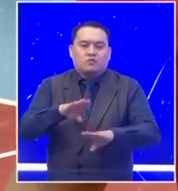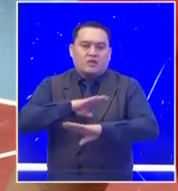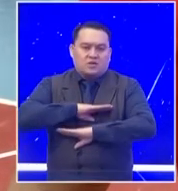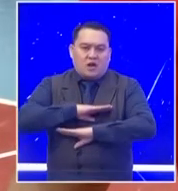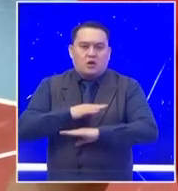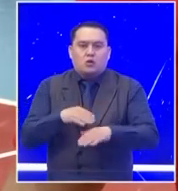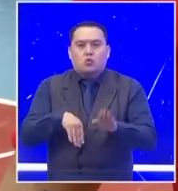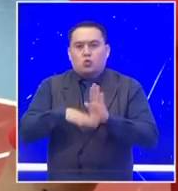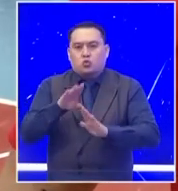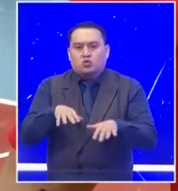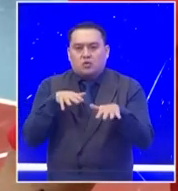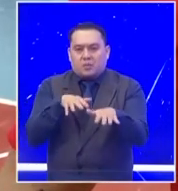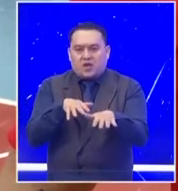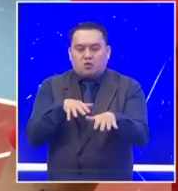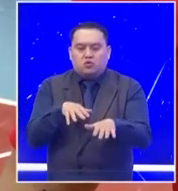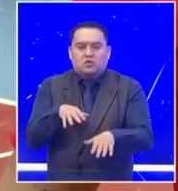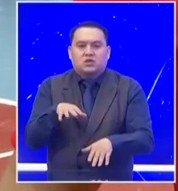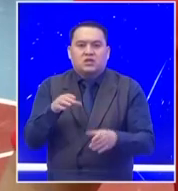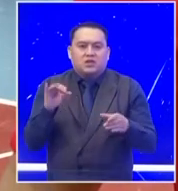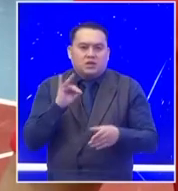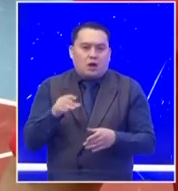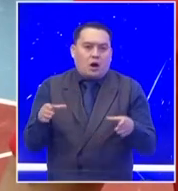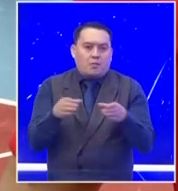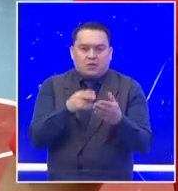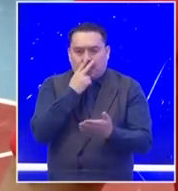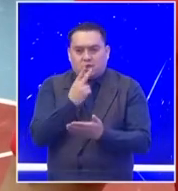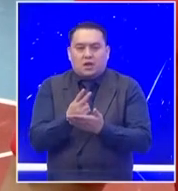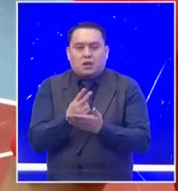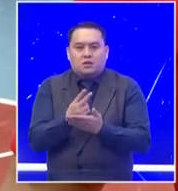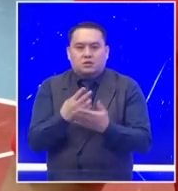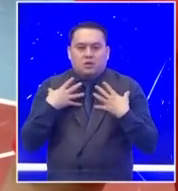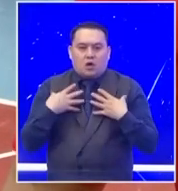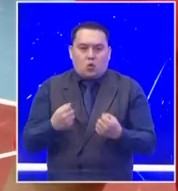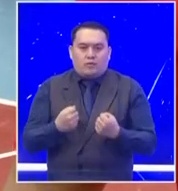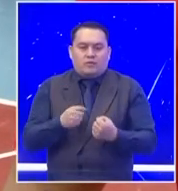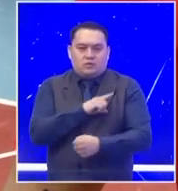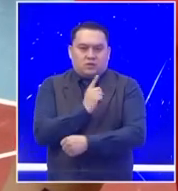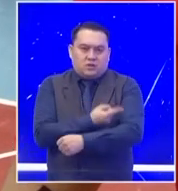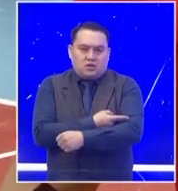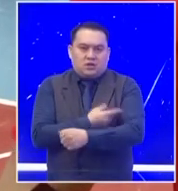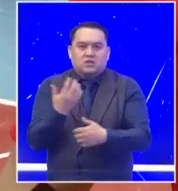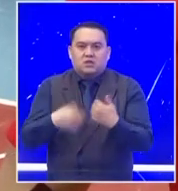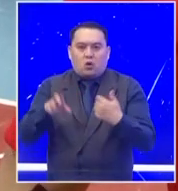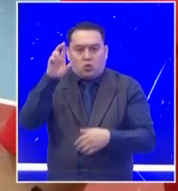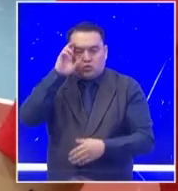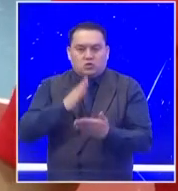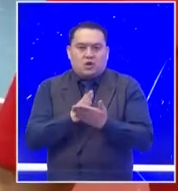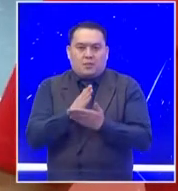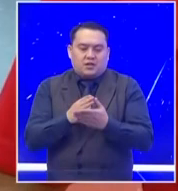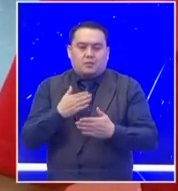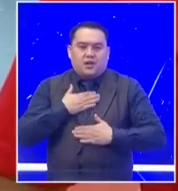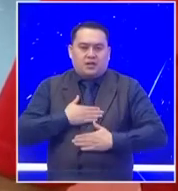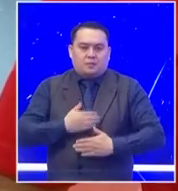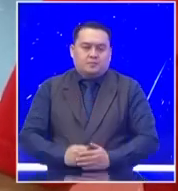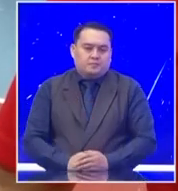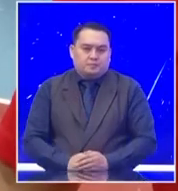«Лучший нападающий». Ну и команда показала, как говорится, здоровый дух. Среди госслужащих команд очень приятно.